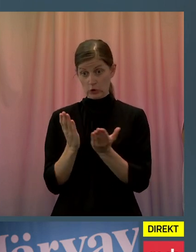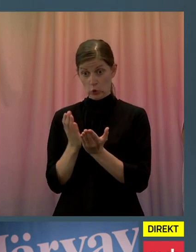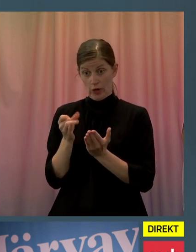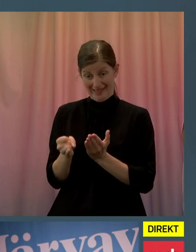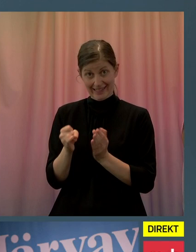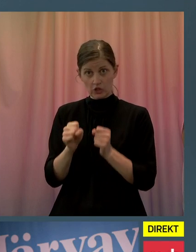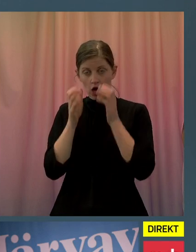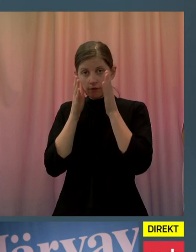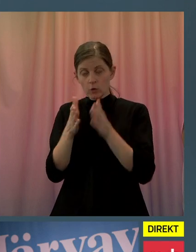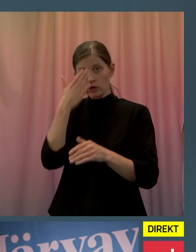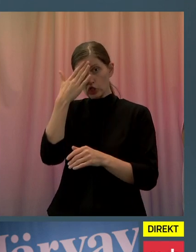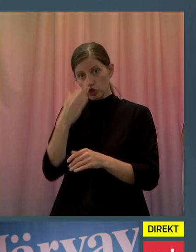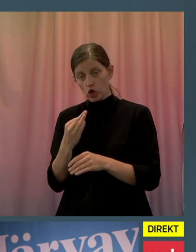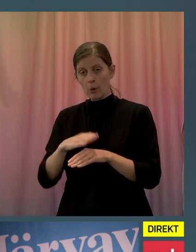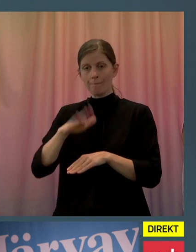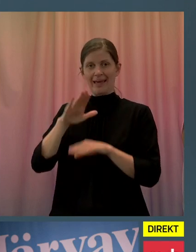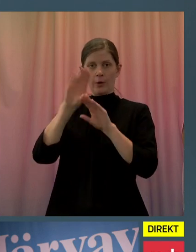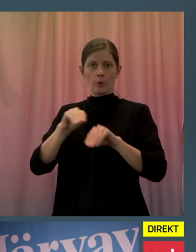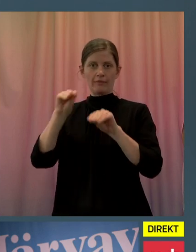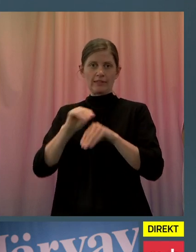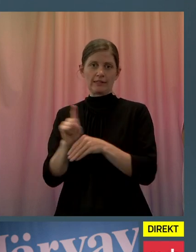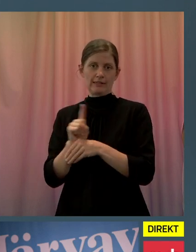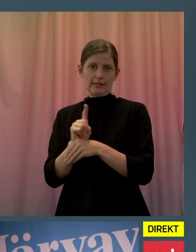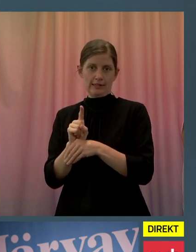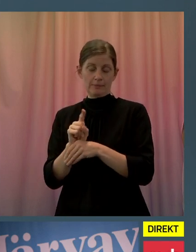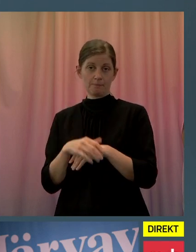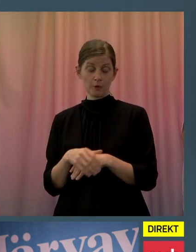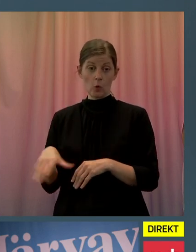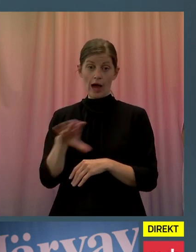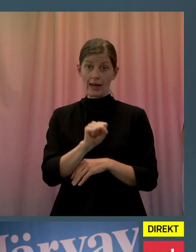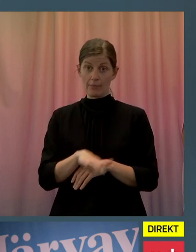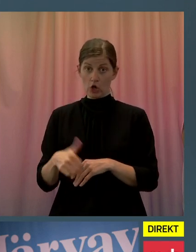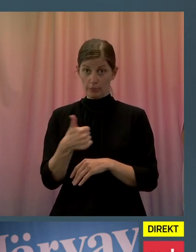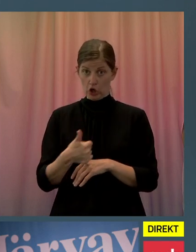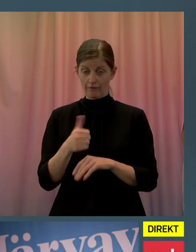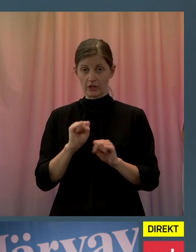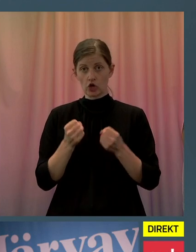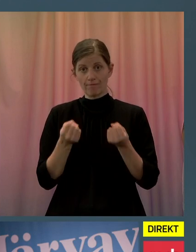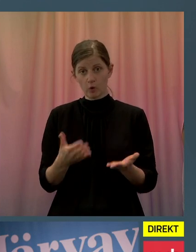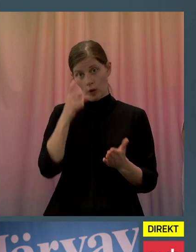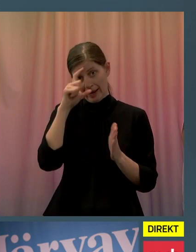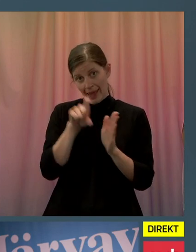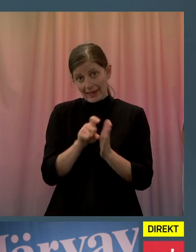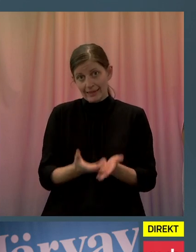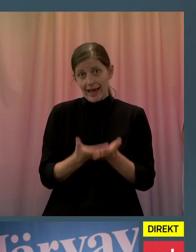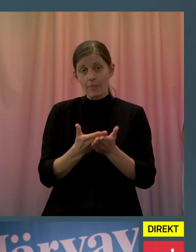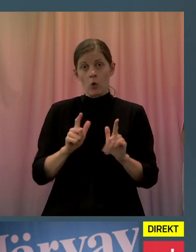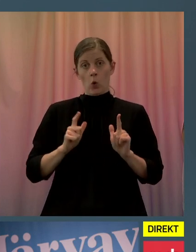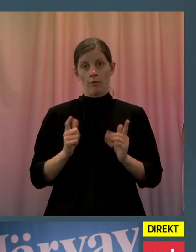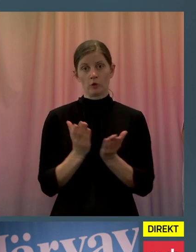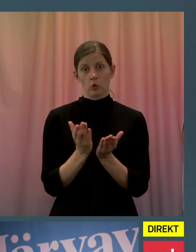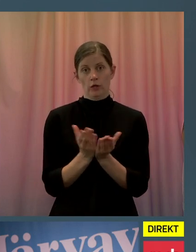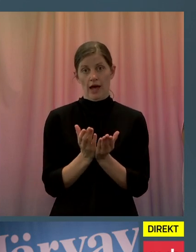och mer undervisningstid. Alla barn som behöver ska få läxhjälp och lovskola. Och i klassrummet